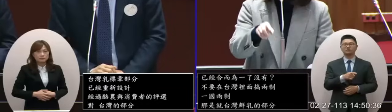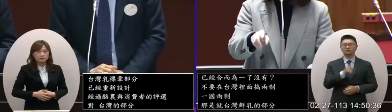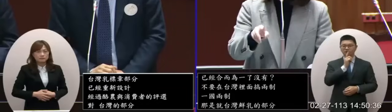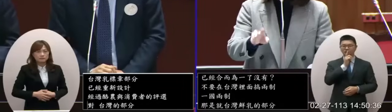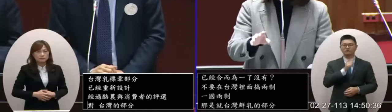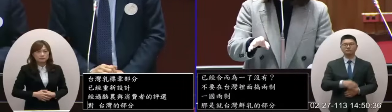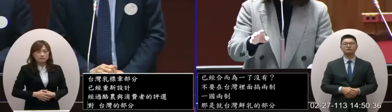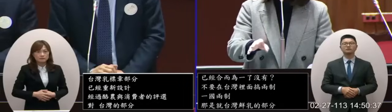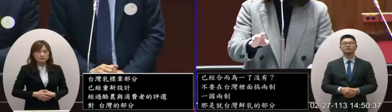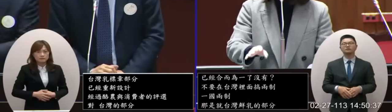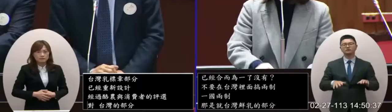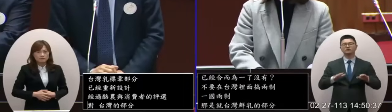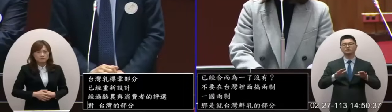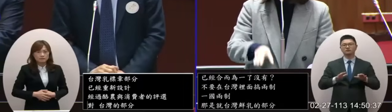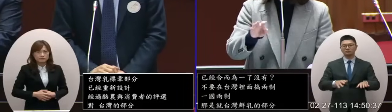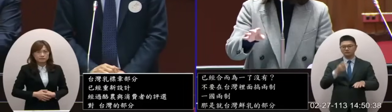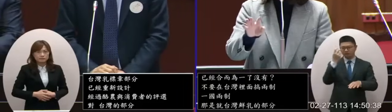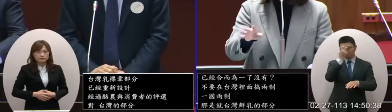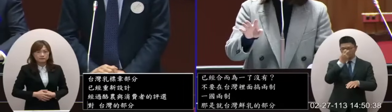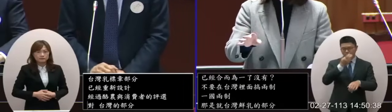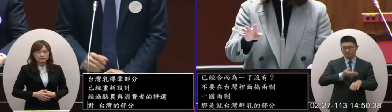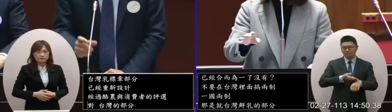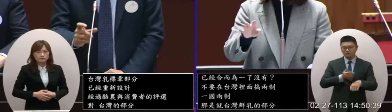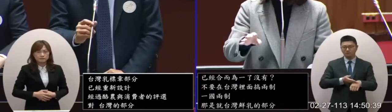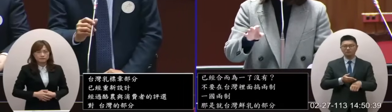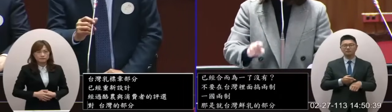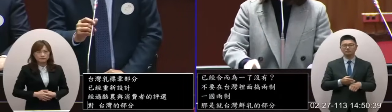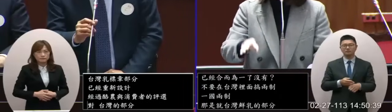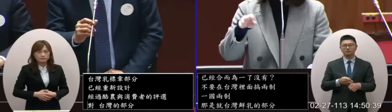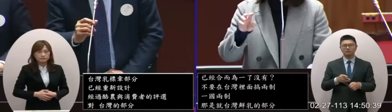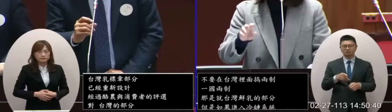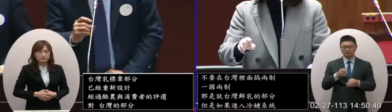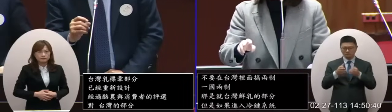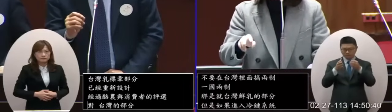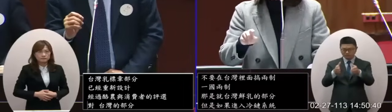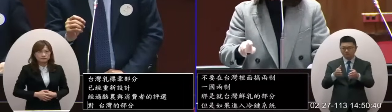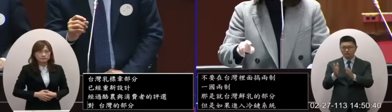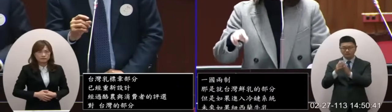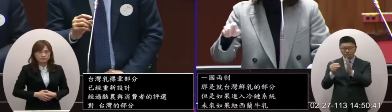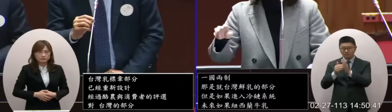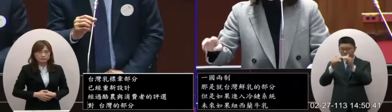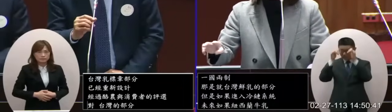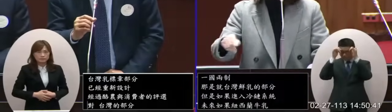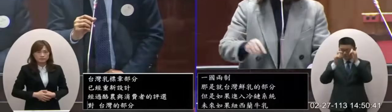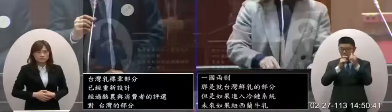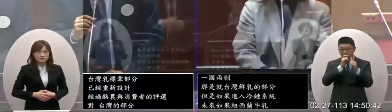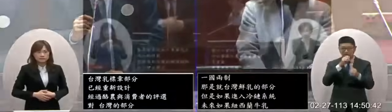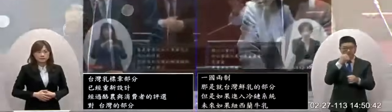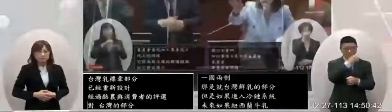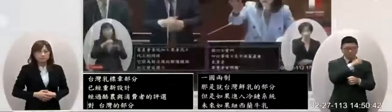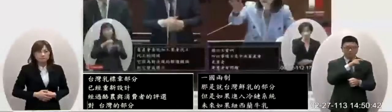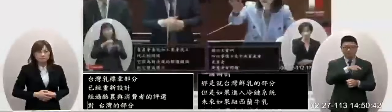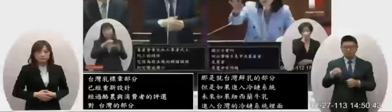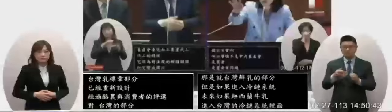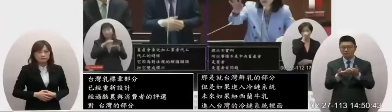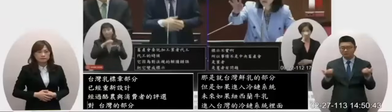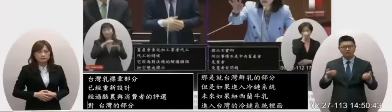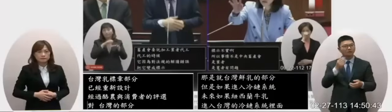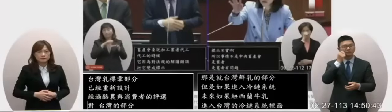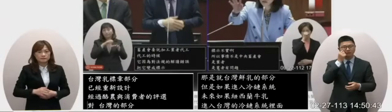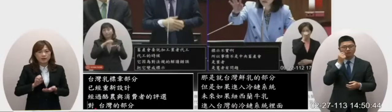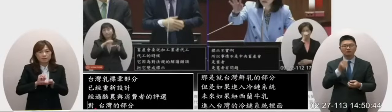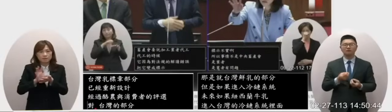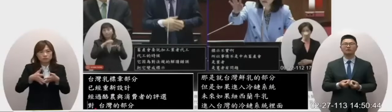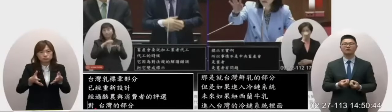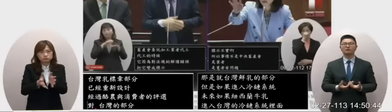说以目前你们的检验方法是没有办法区分纽西兰的牛乳跟台湾的鲜乳。 欸，我跟部长